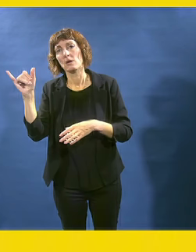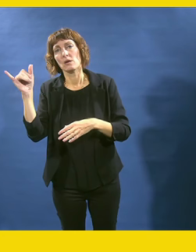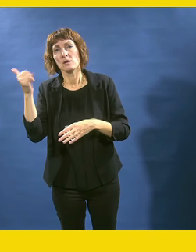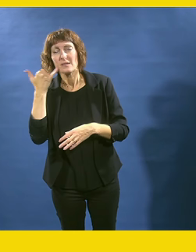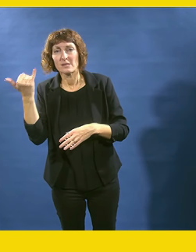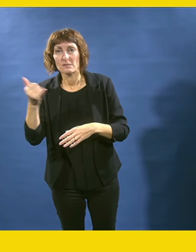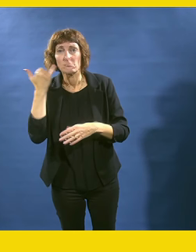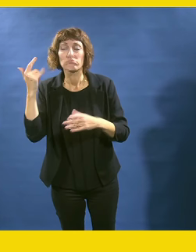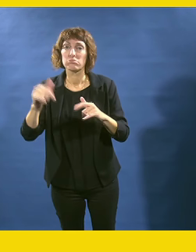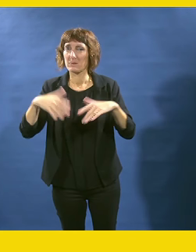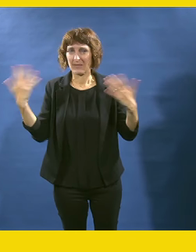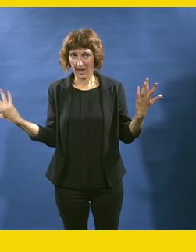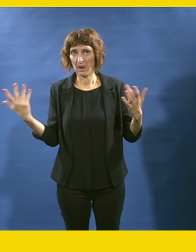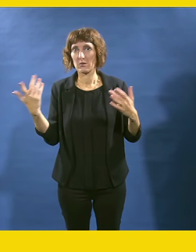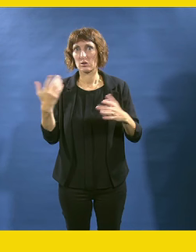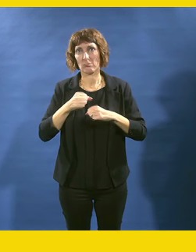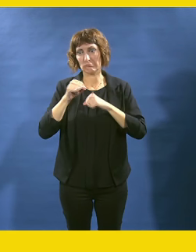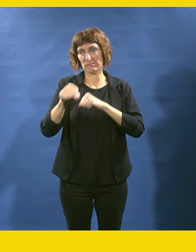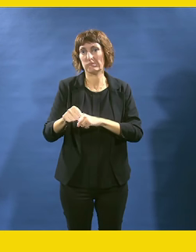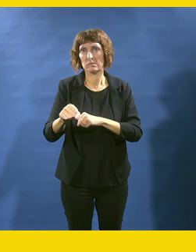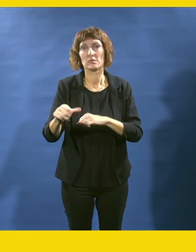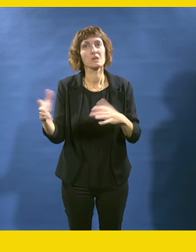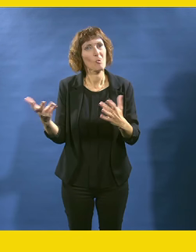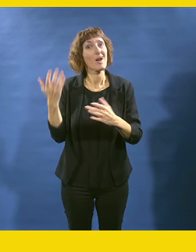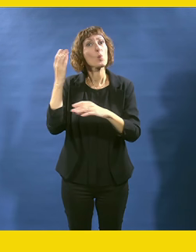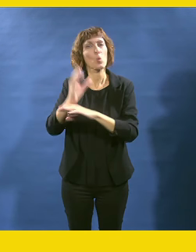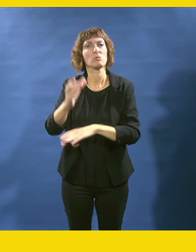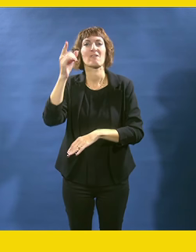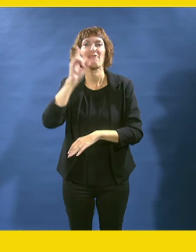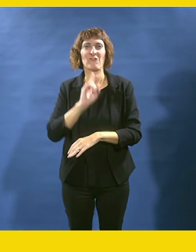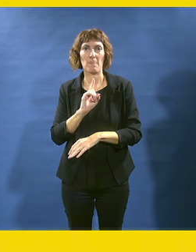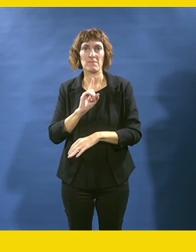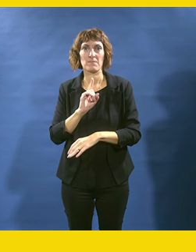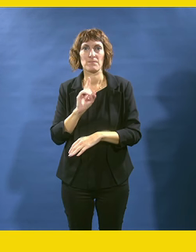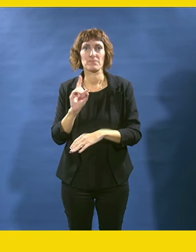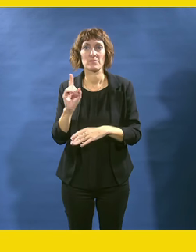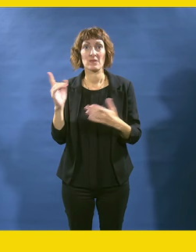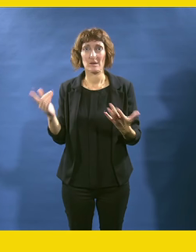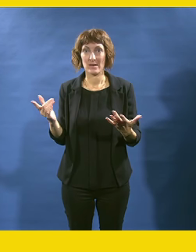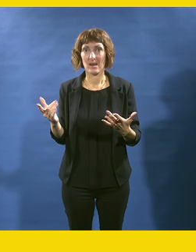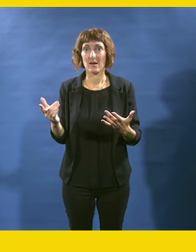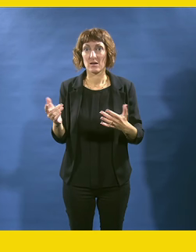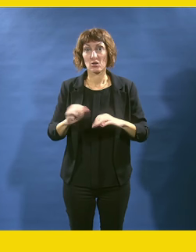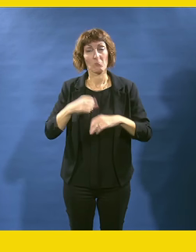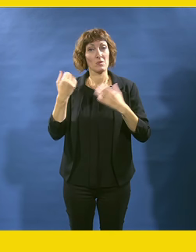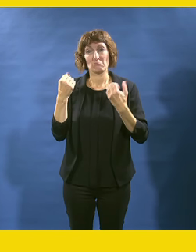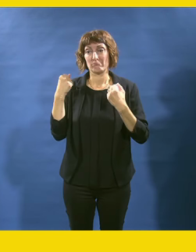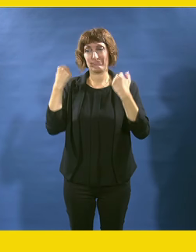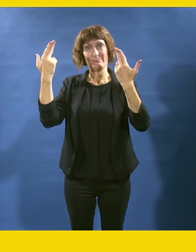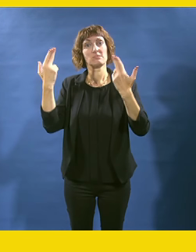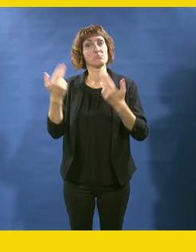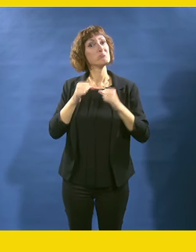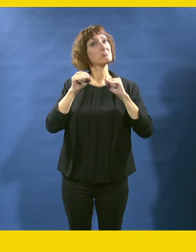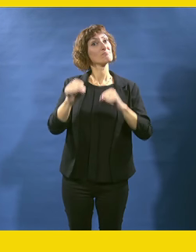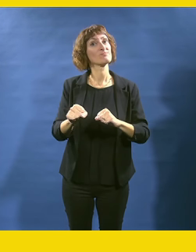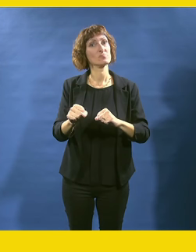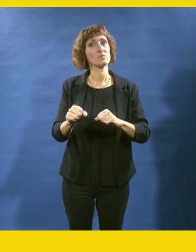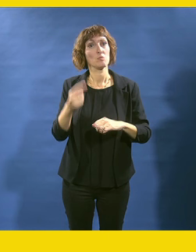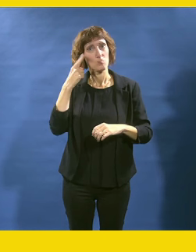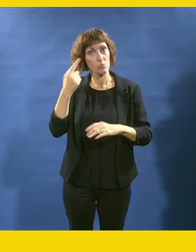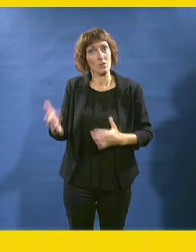les femmes que s'organise le front réactionnaire et c'est pour les femmes que se structure la résistance. Trump...